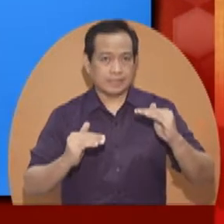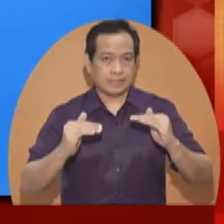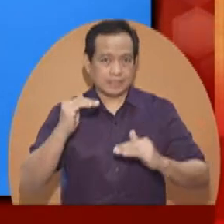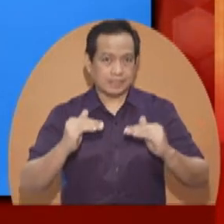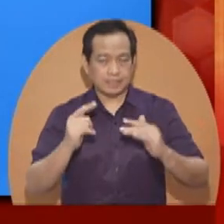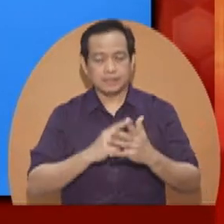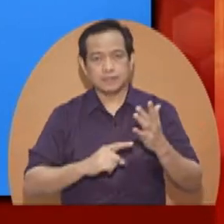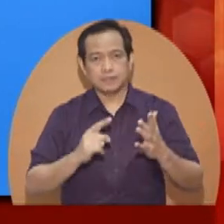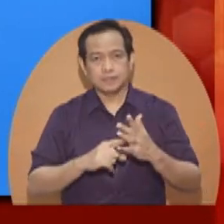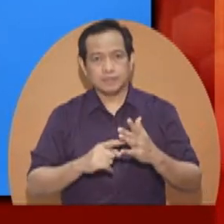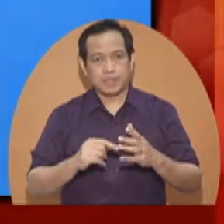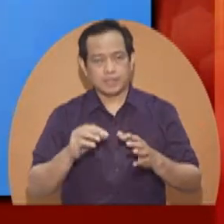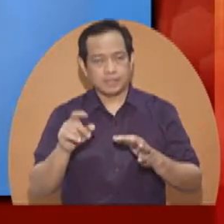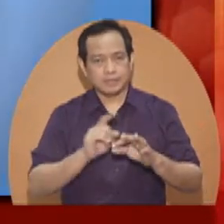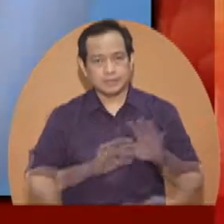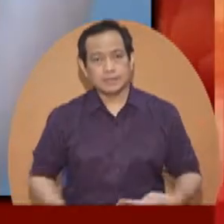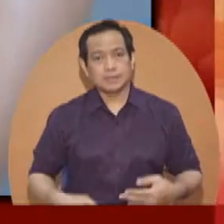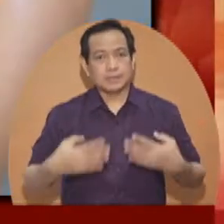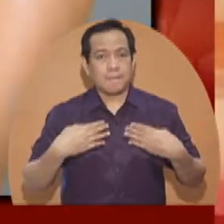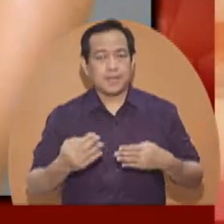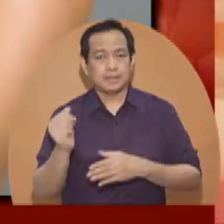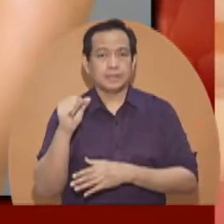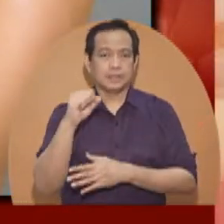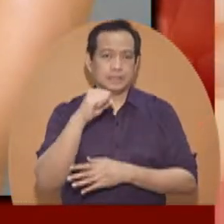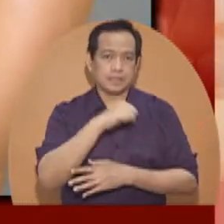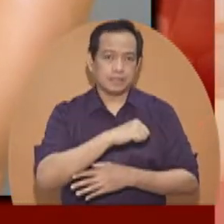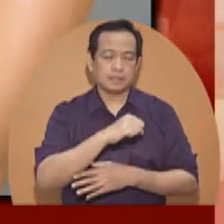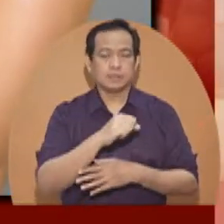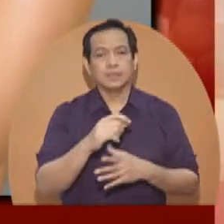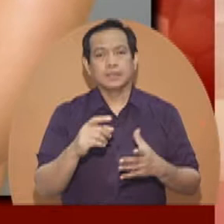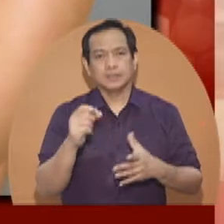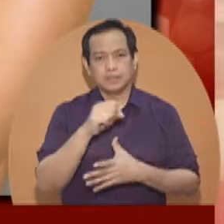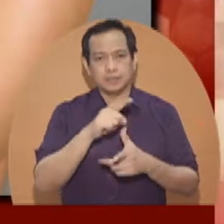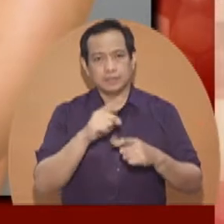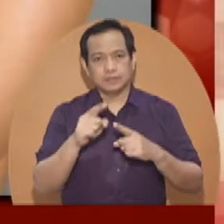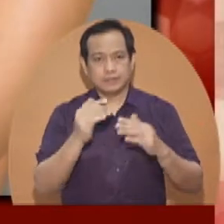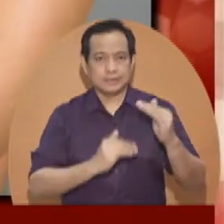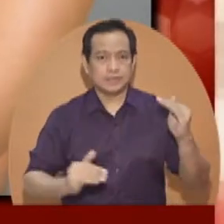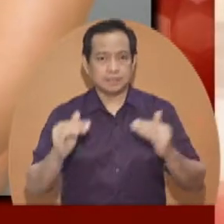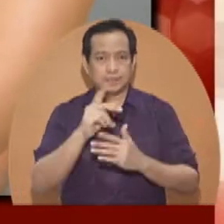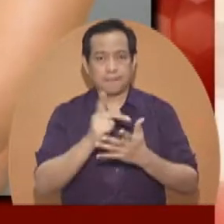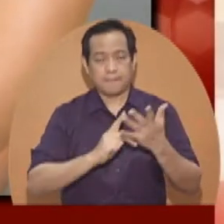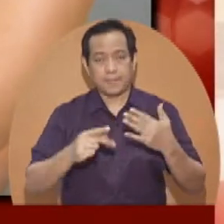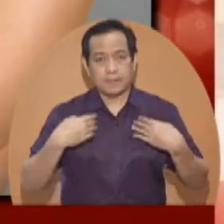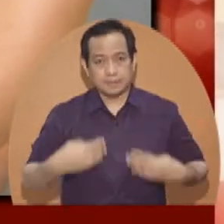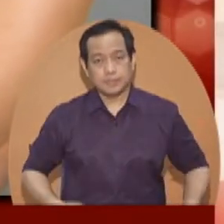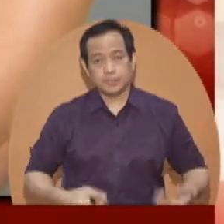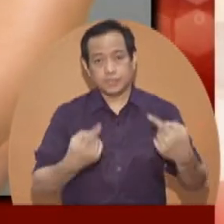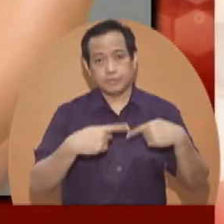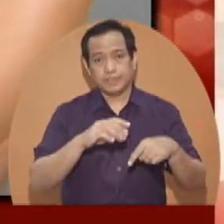pagkakaiba sa taas o pagitan ng dalawang panig. Katawan nakakiling. Pagkahilig sa itaas ng